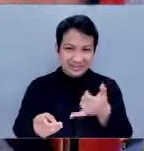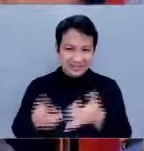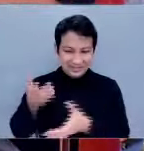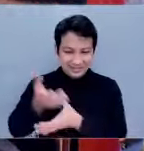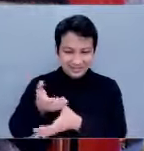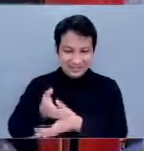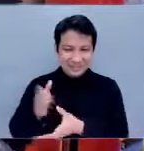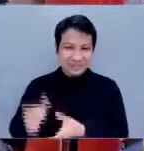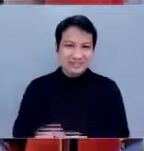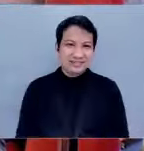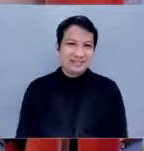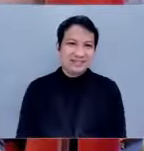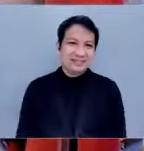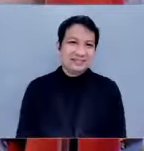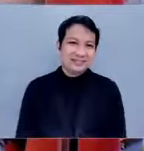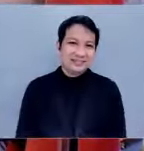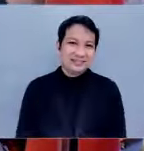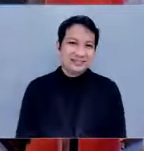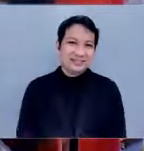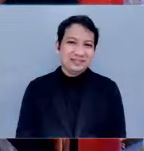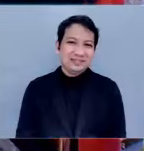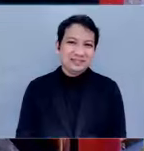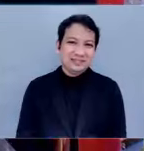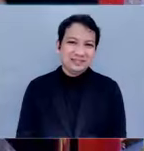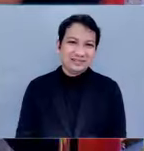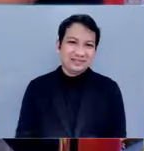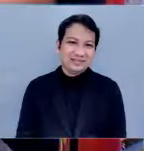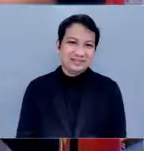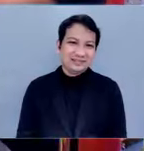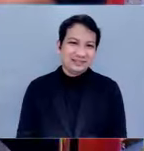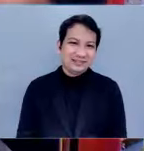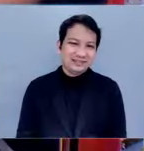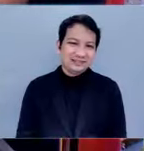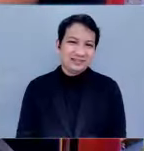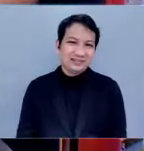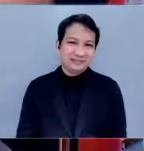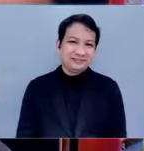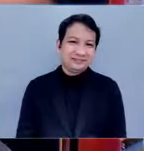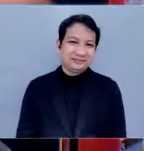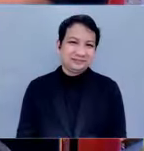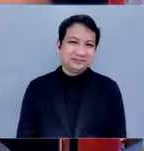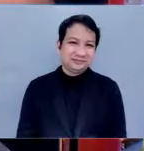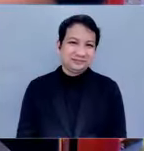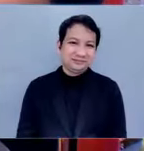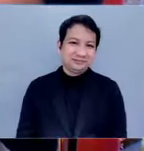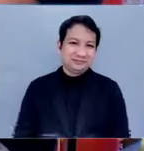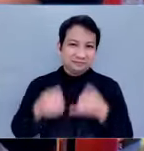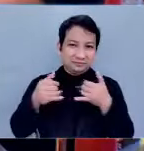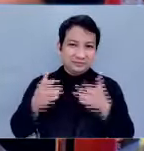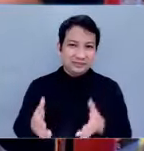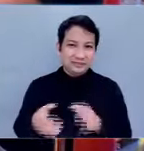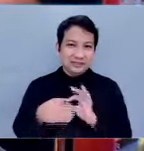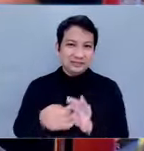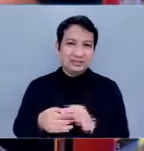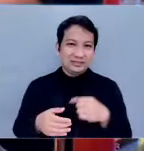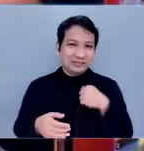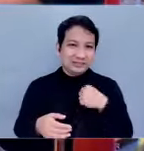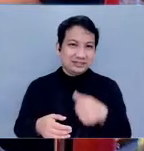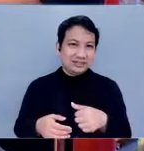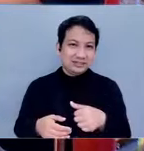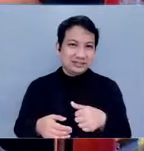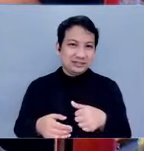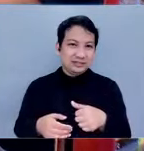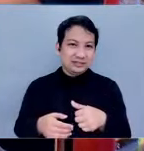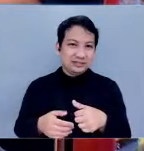Para mani yung game. Dinner na! Meron lang siyang paalala na, hindi gamer nga siya, pero he did not aspire to be